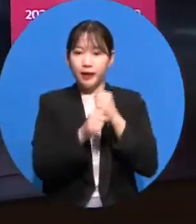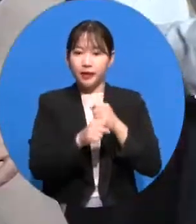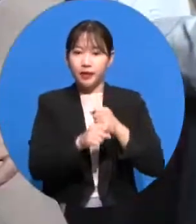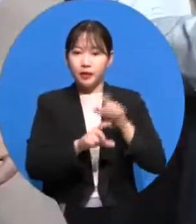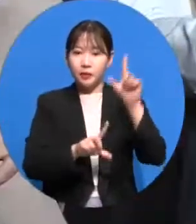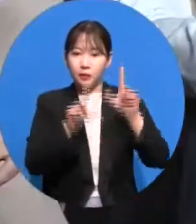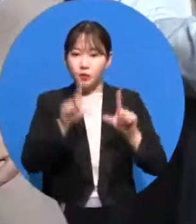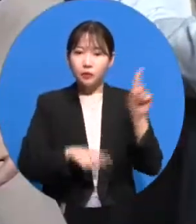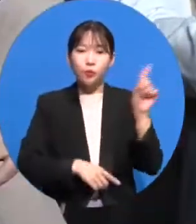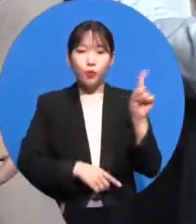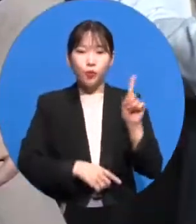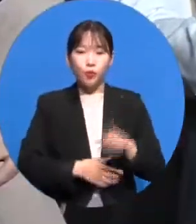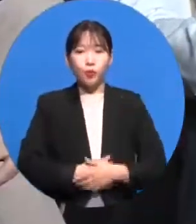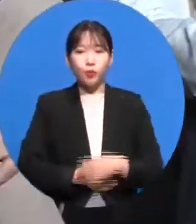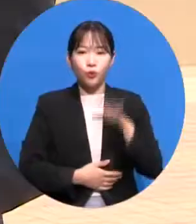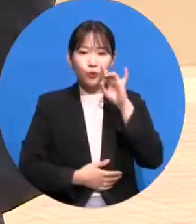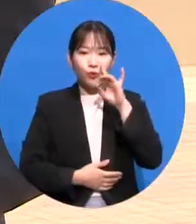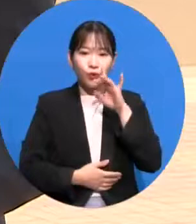어떤 모습으로 연출될까?